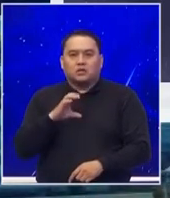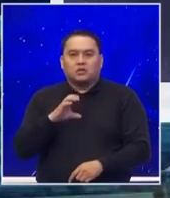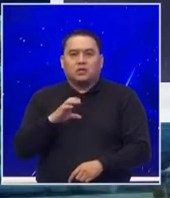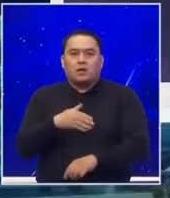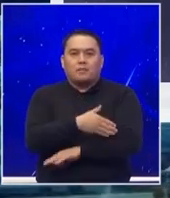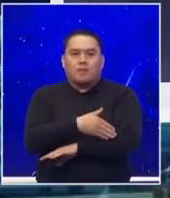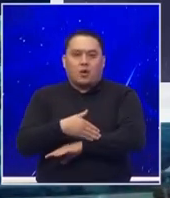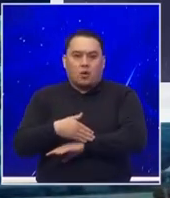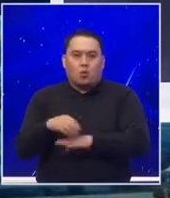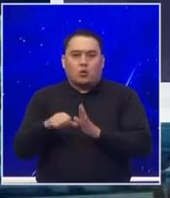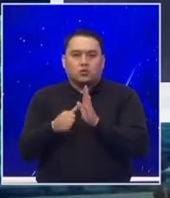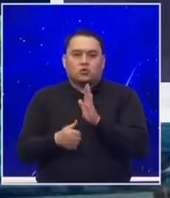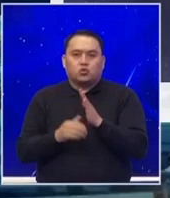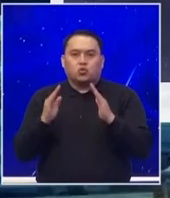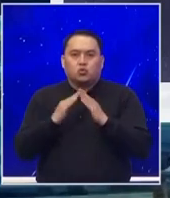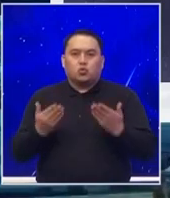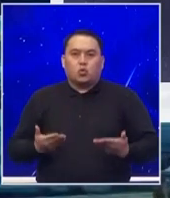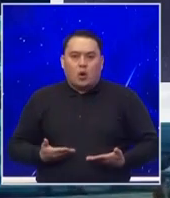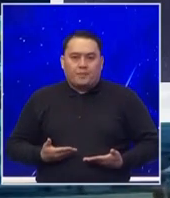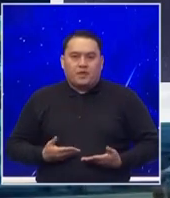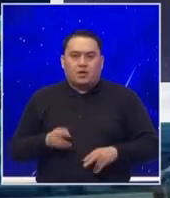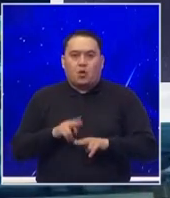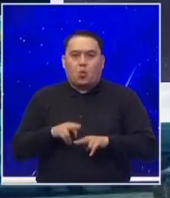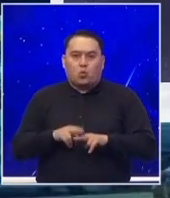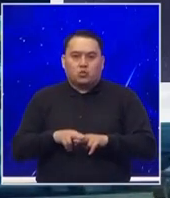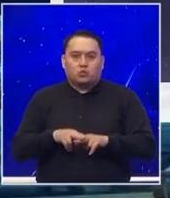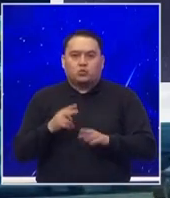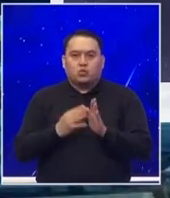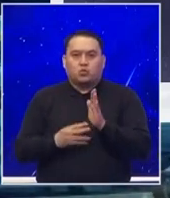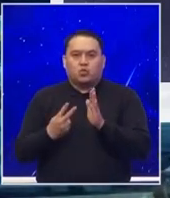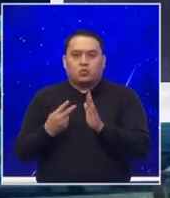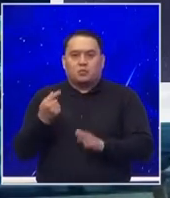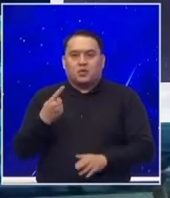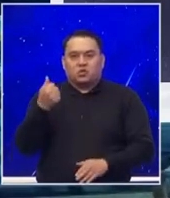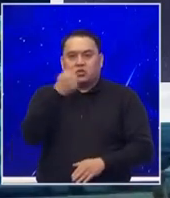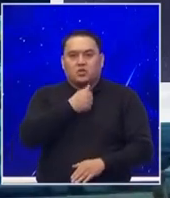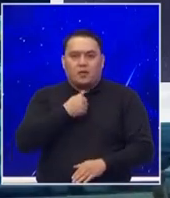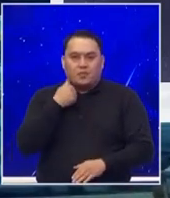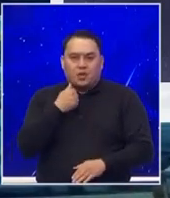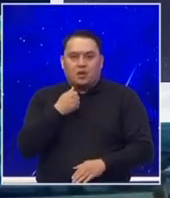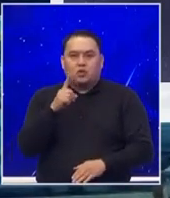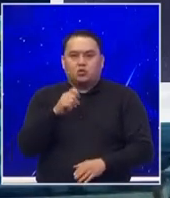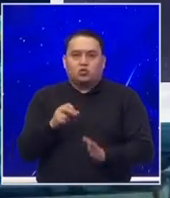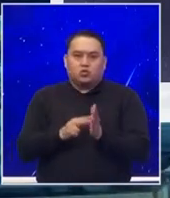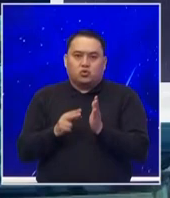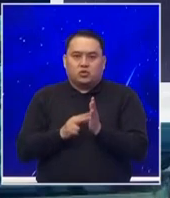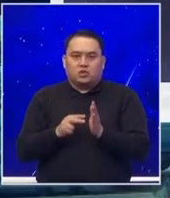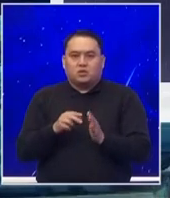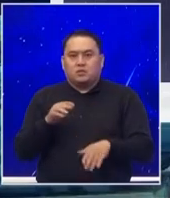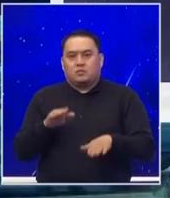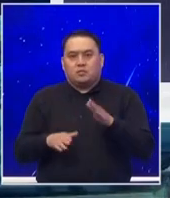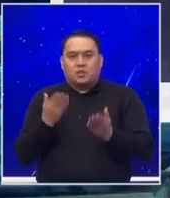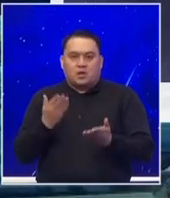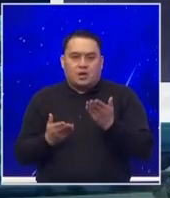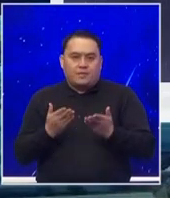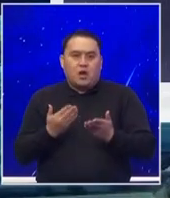мекенінің Мәмбетова көшесіндегі 16 үйде тұрған. Жеке куәлігі бойынша 1991 жылы туған. Бойы 180